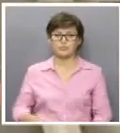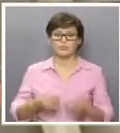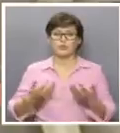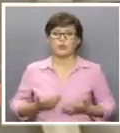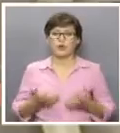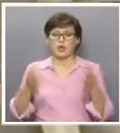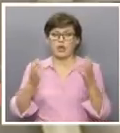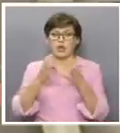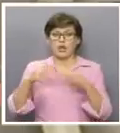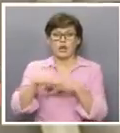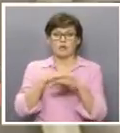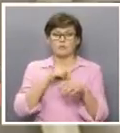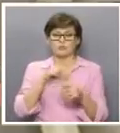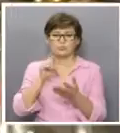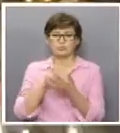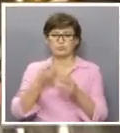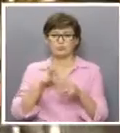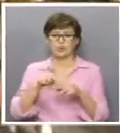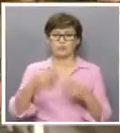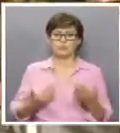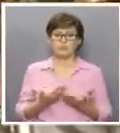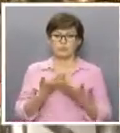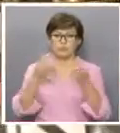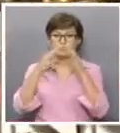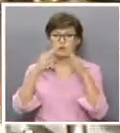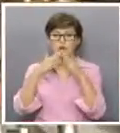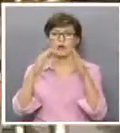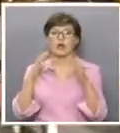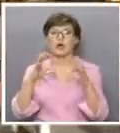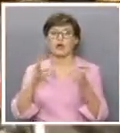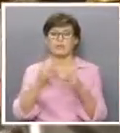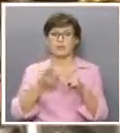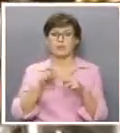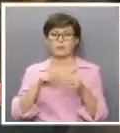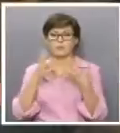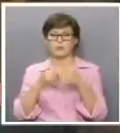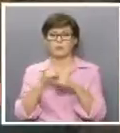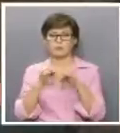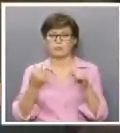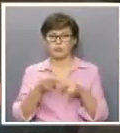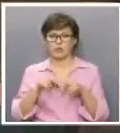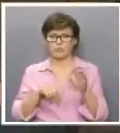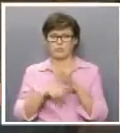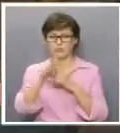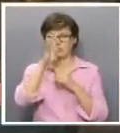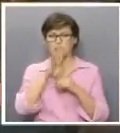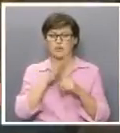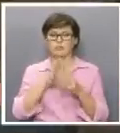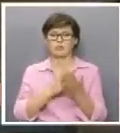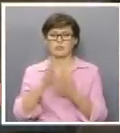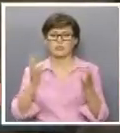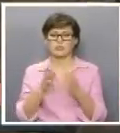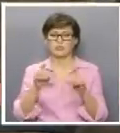ашылған. Бағасы 11 миллиард теңге тұратын қайта жаңғырту және жаңалау жобасын жүзеге асыру бізге жоғары сапалы май, майонез, соя